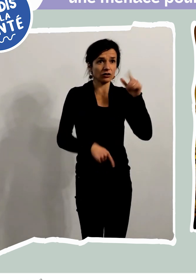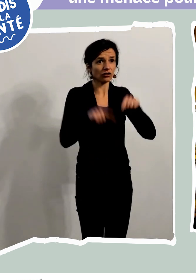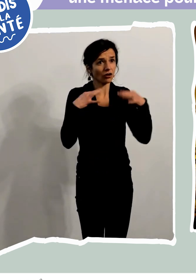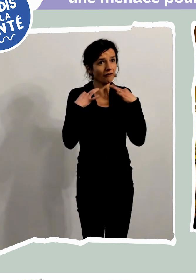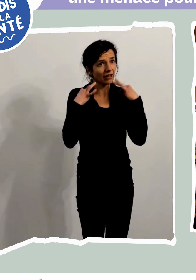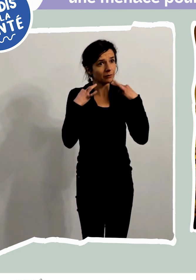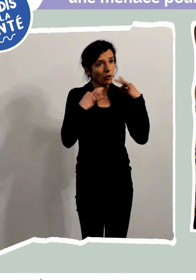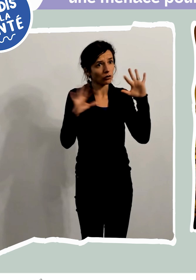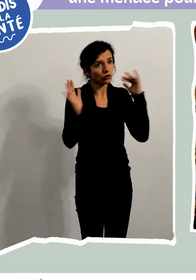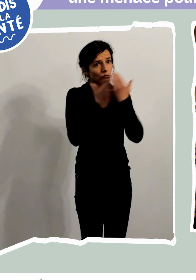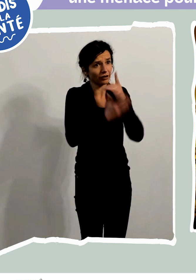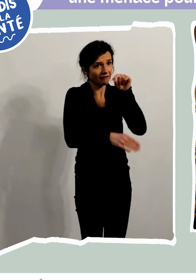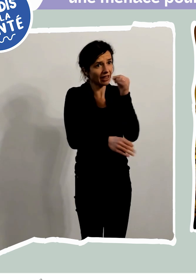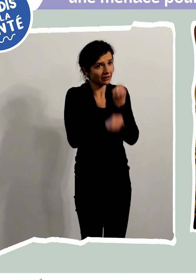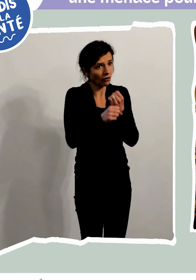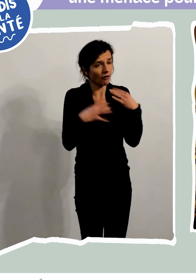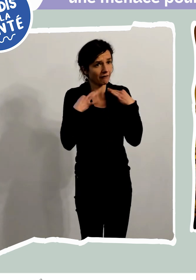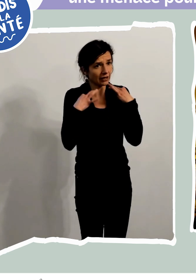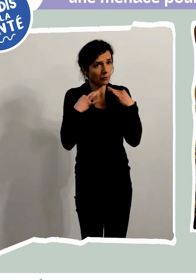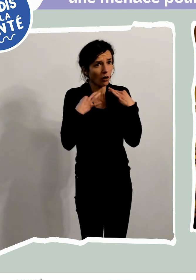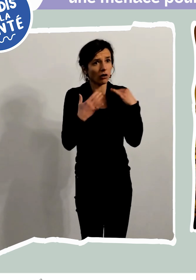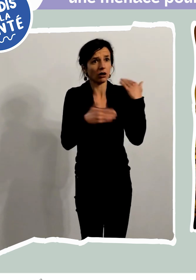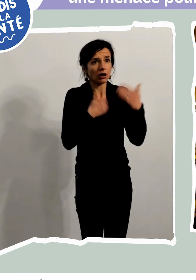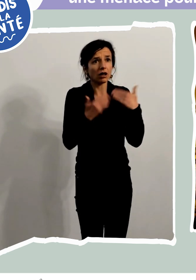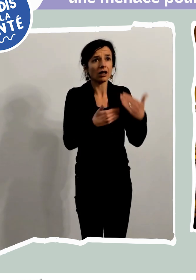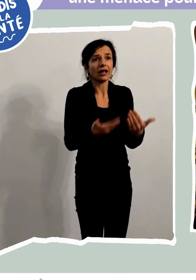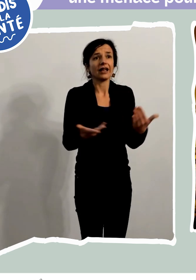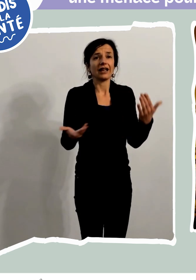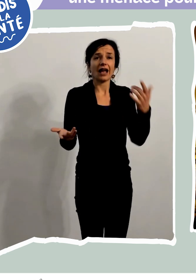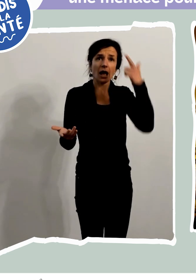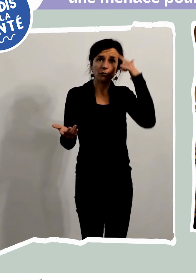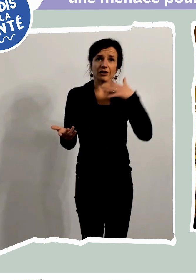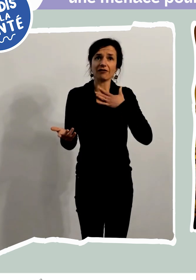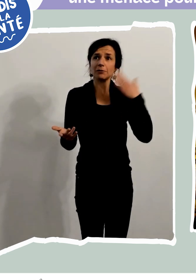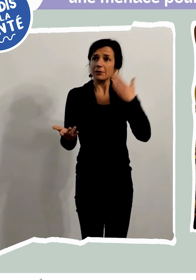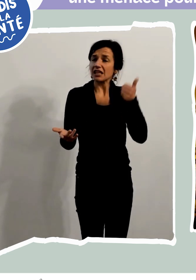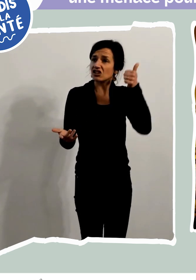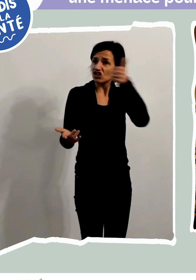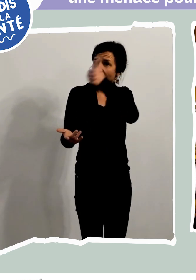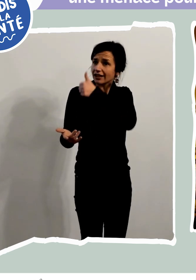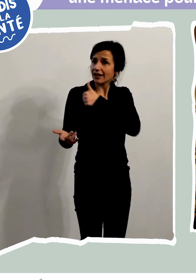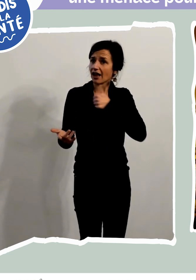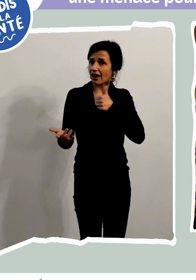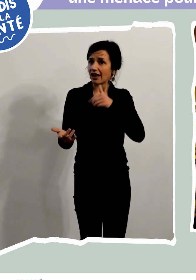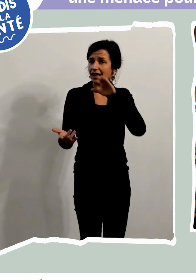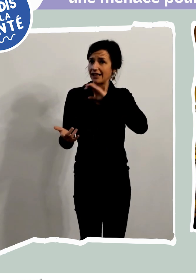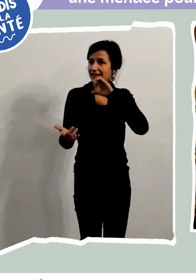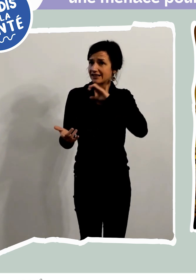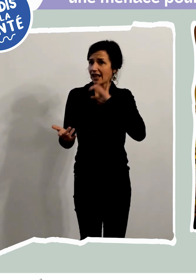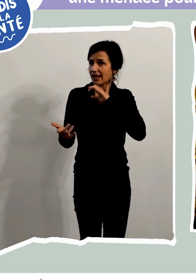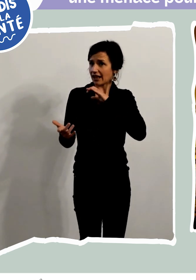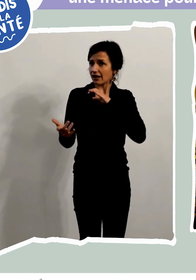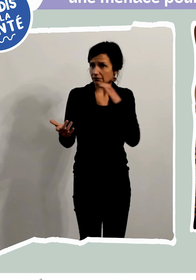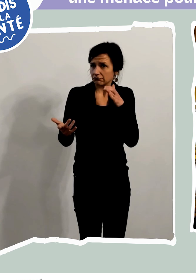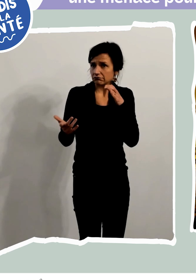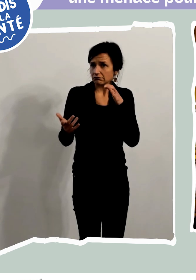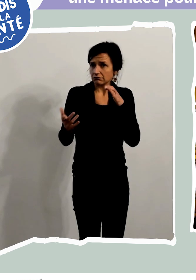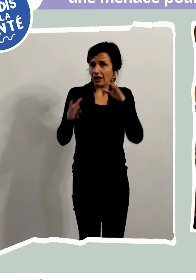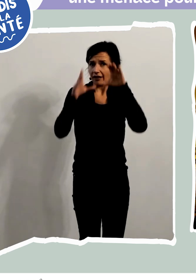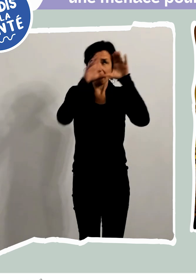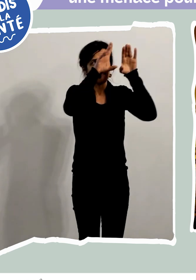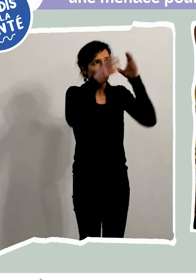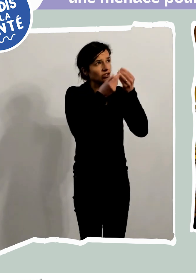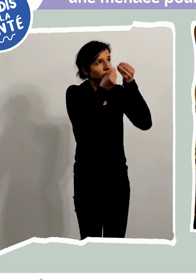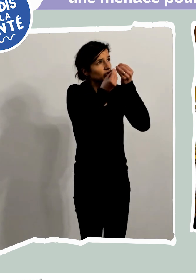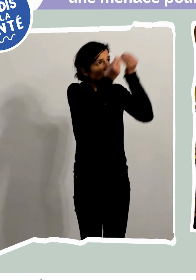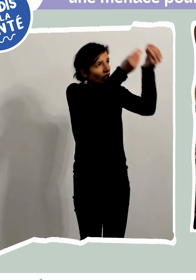voilà. Et alors je pense qu'à l'échelon individuel, on peut peut-être essayer de faire quelque chose. Effectivement, ça va à l'encontre